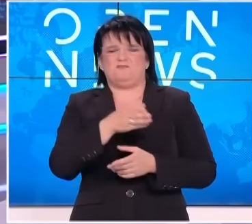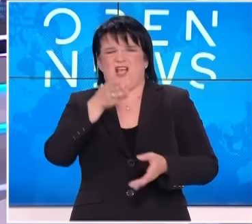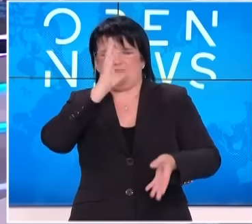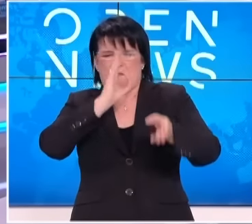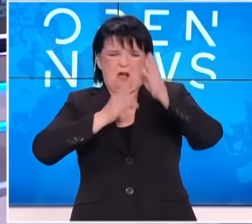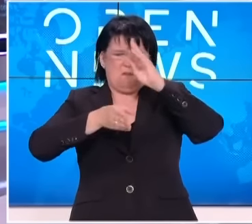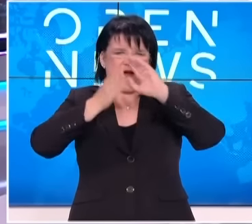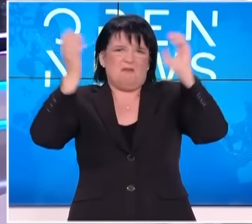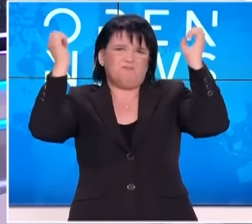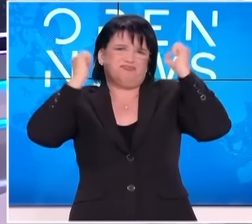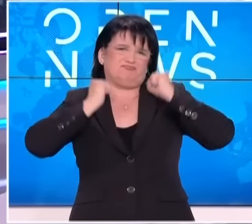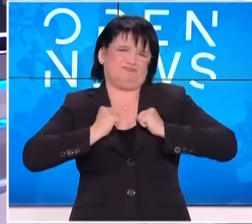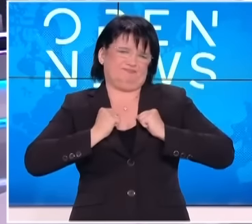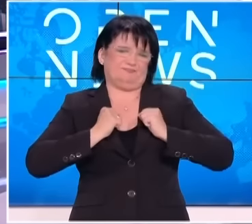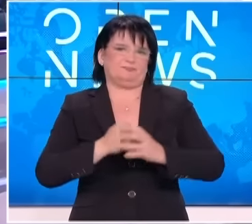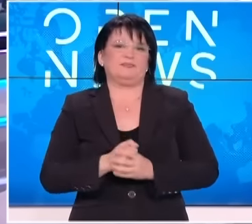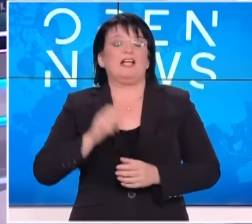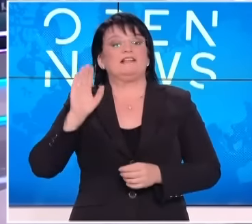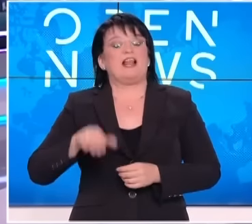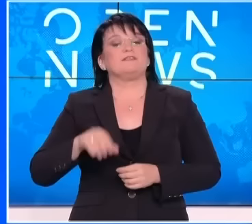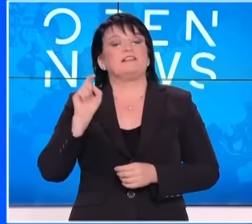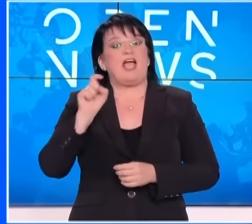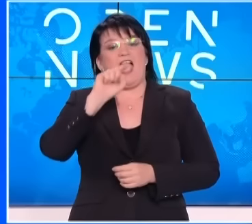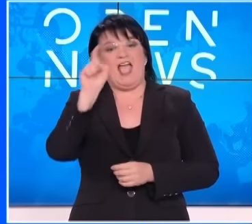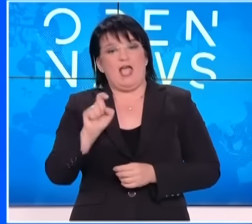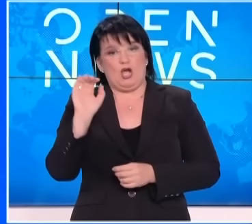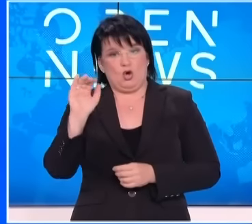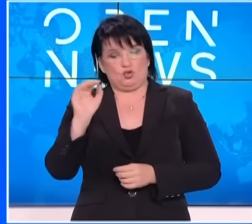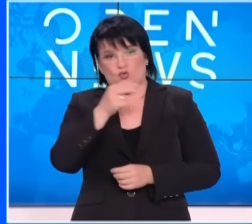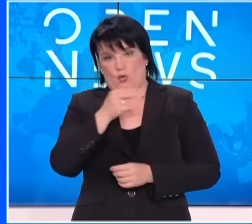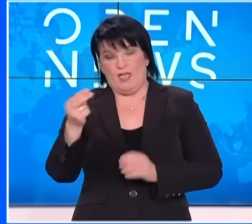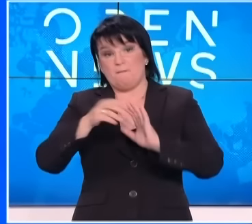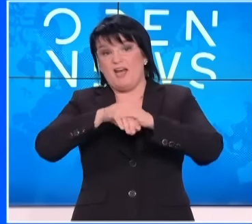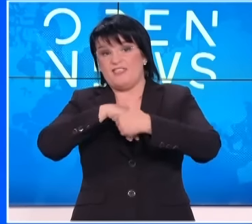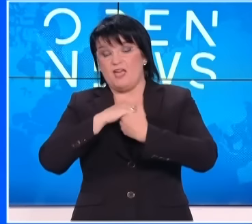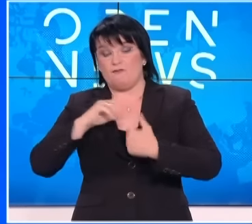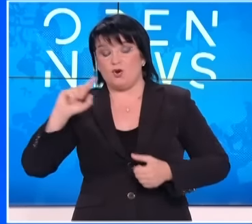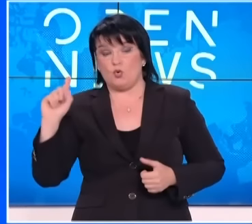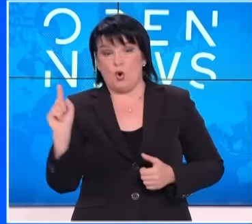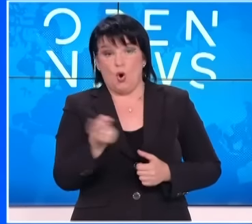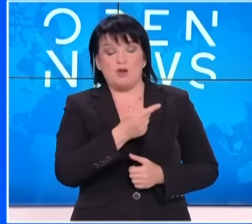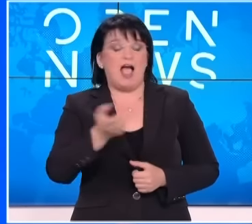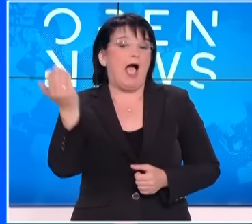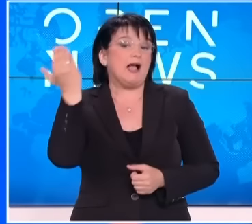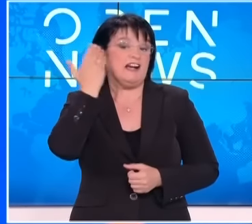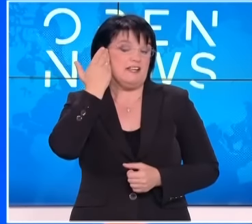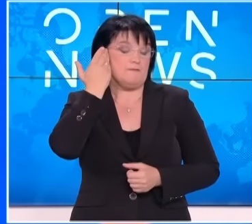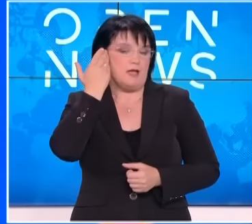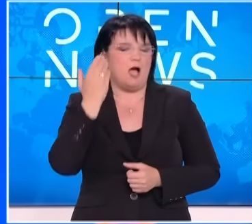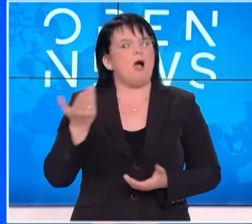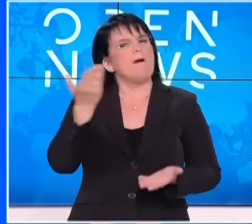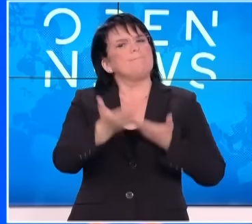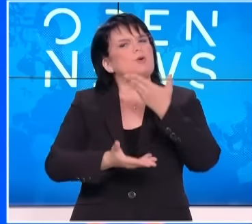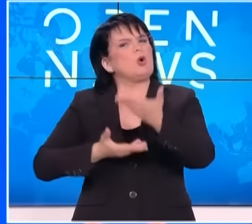βαρό τας αυτού του συστήματος θέλω μία τελευταία ερώτηση που όμως είναι το πρώτο ζήτημα που μας απασχολεί όλους το ζήτημα της ακρίβειας και θέλω να ακούσω τις